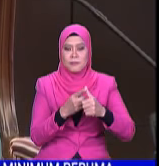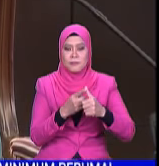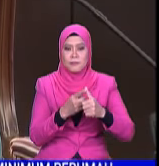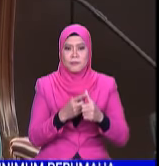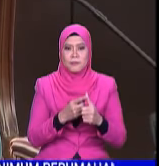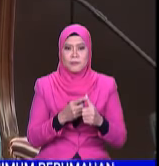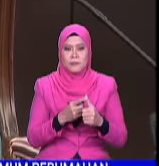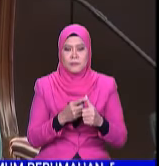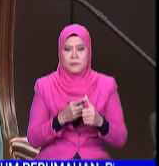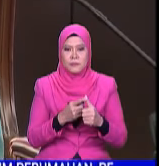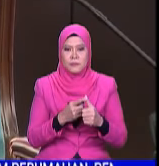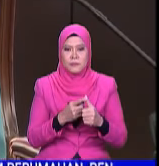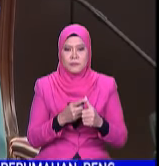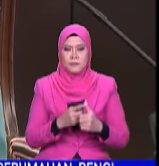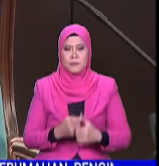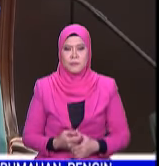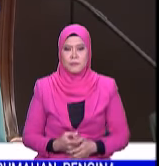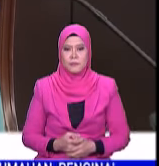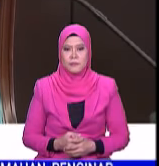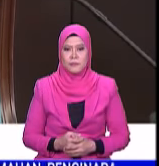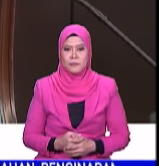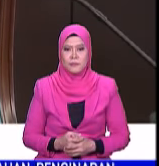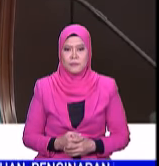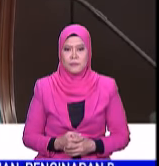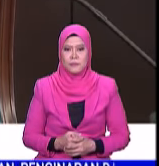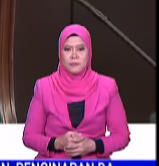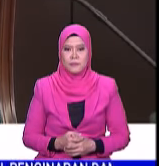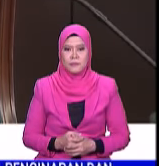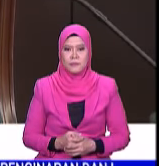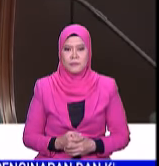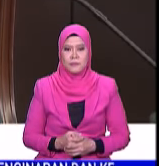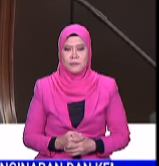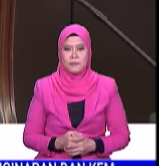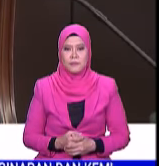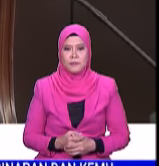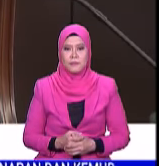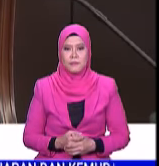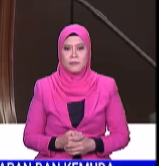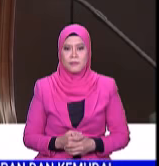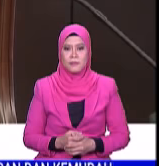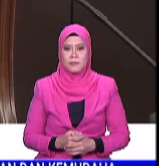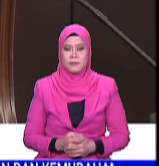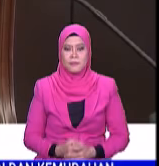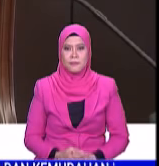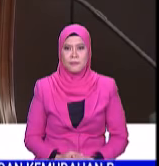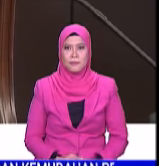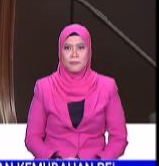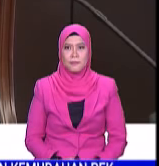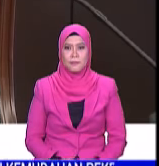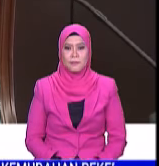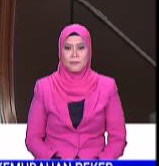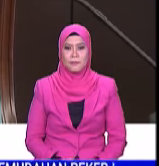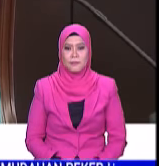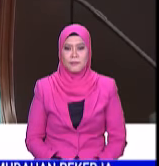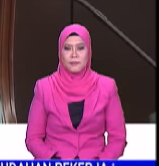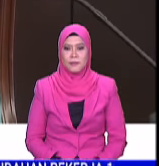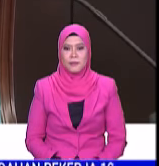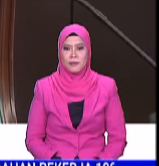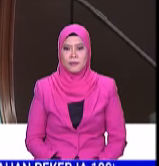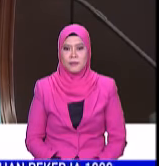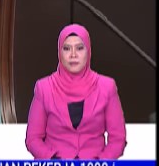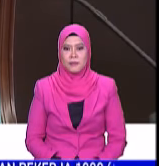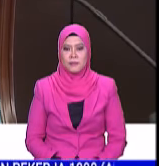yang kedua masjid masuk ke sebagai sesuai yang kita beri sebagai kita jadi